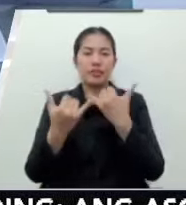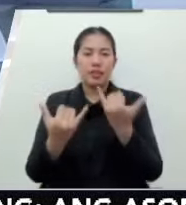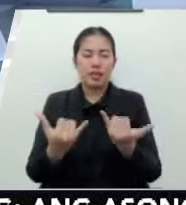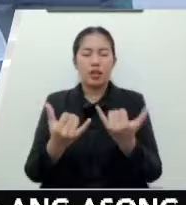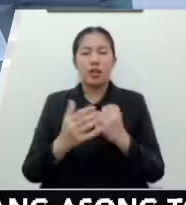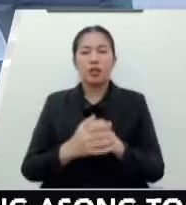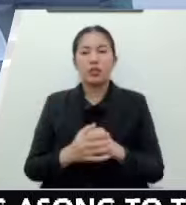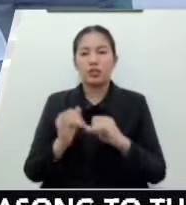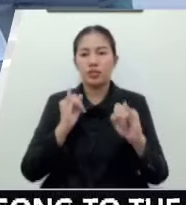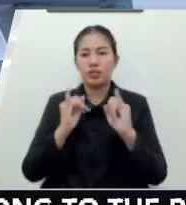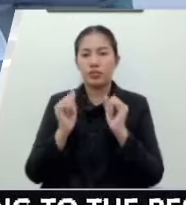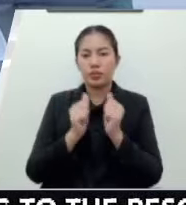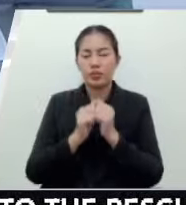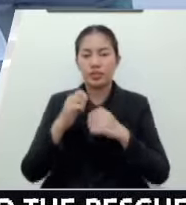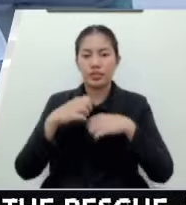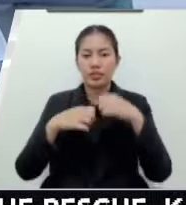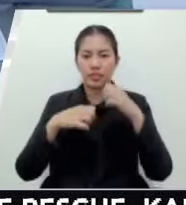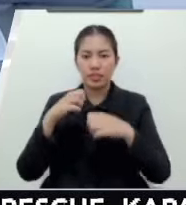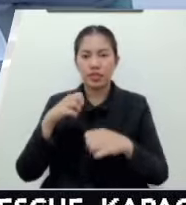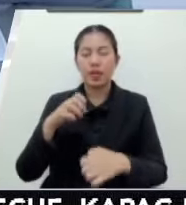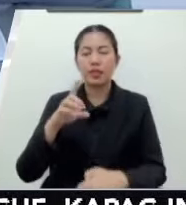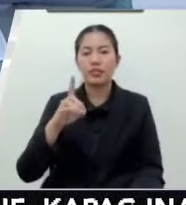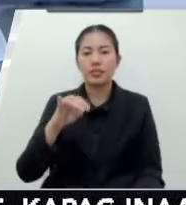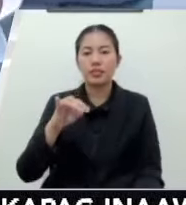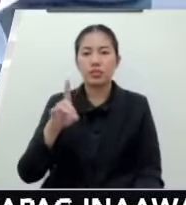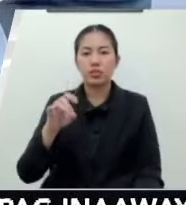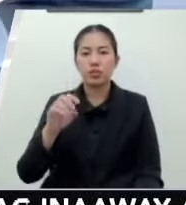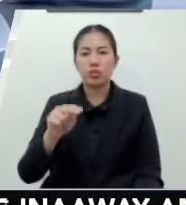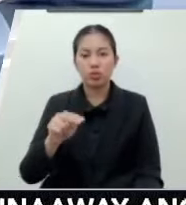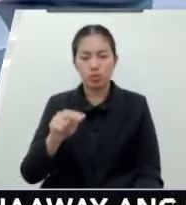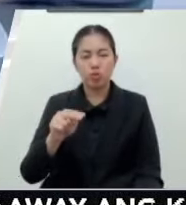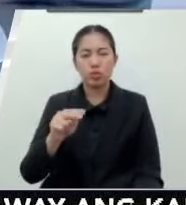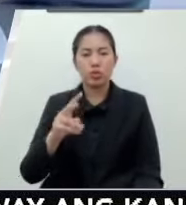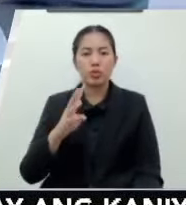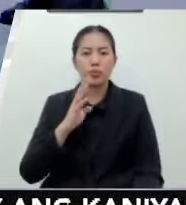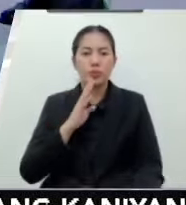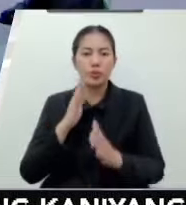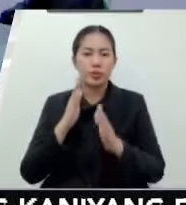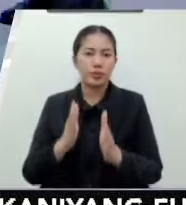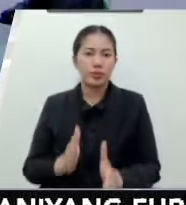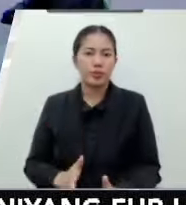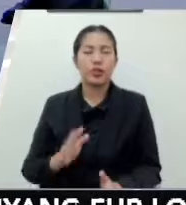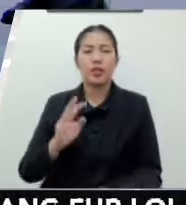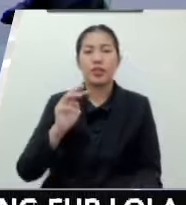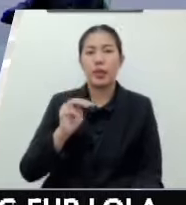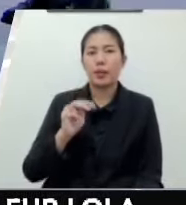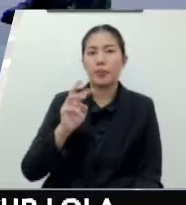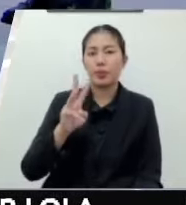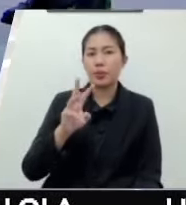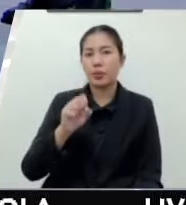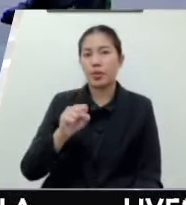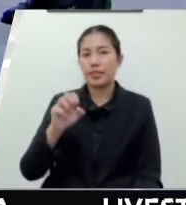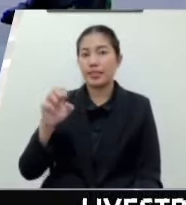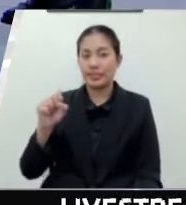Department Manager ng Water and Sewerage Management at tagapagsalita ng MWSS. Magandang umaga at welcome po sa Balitang Hali.